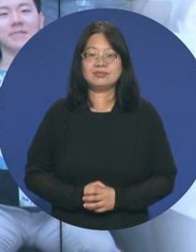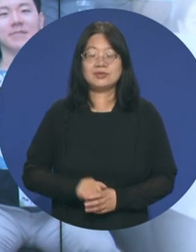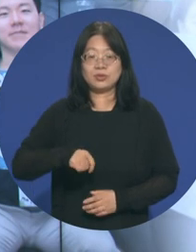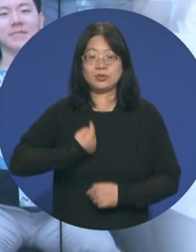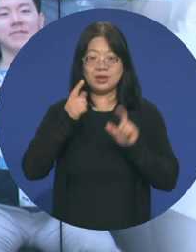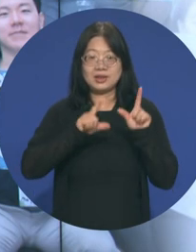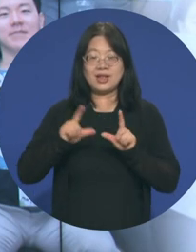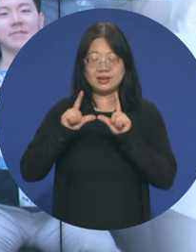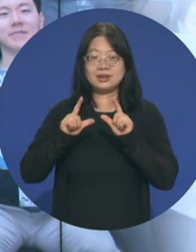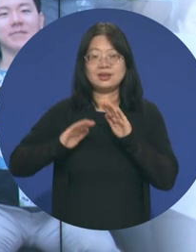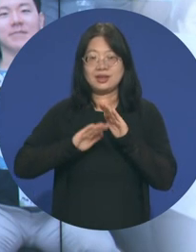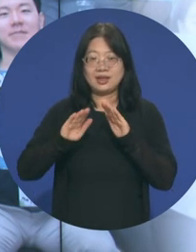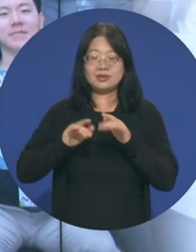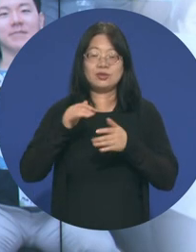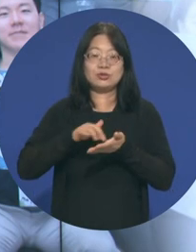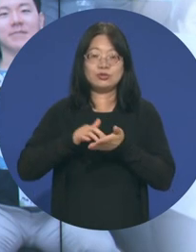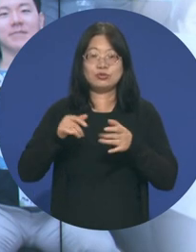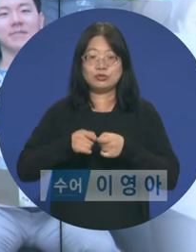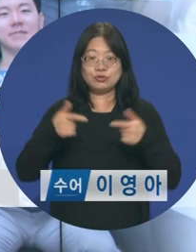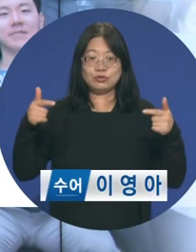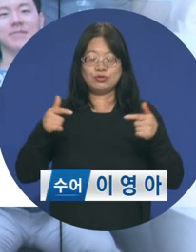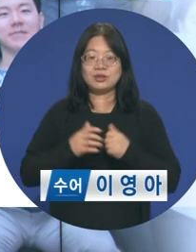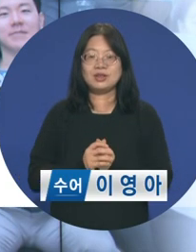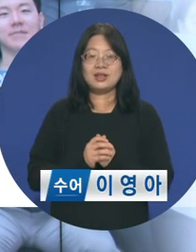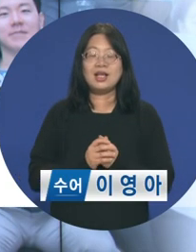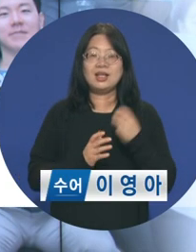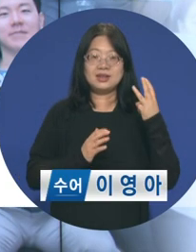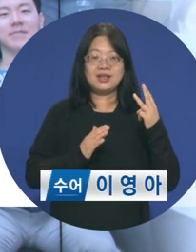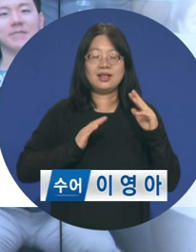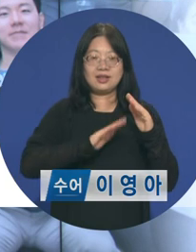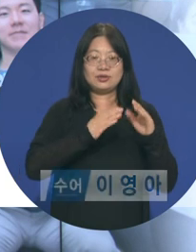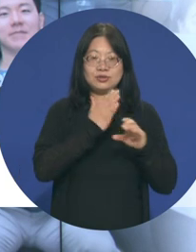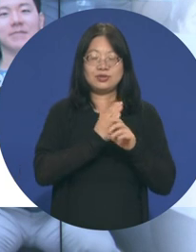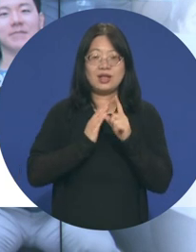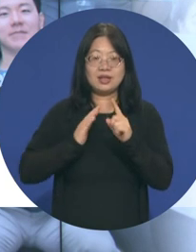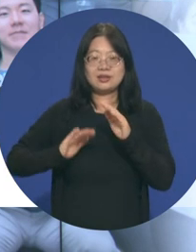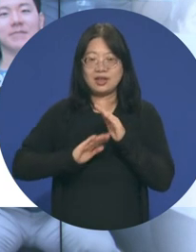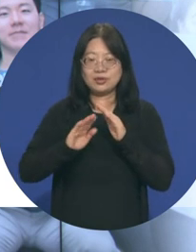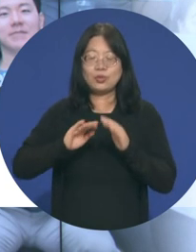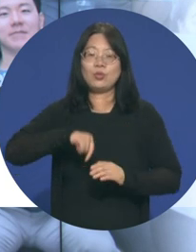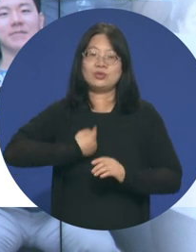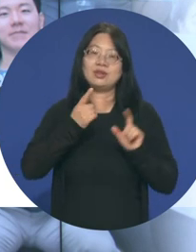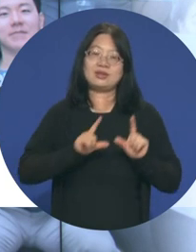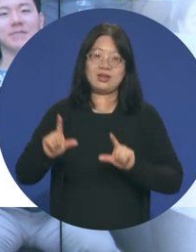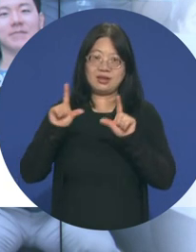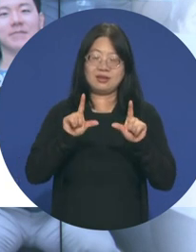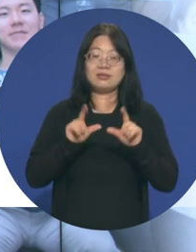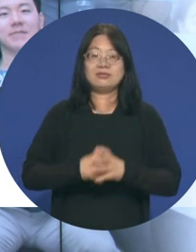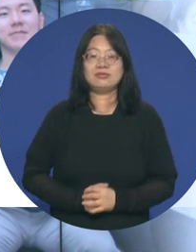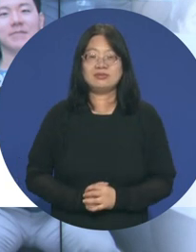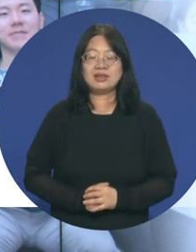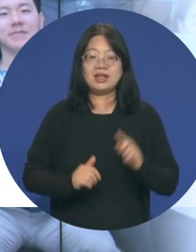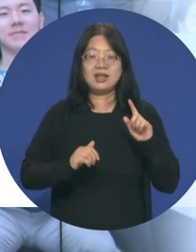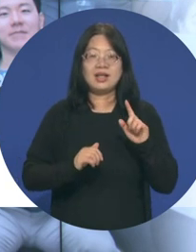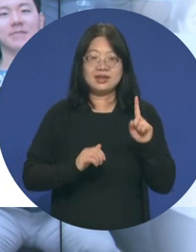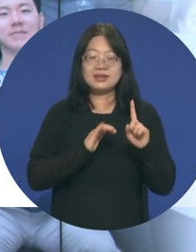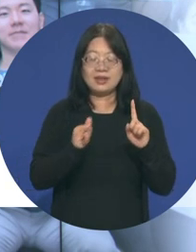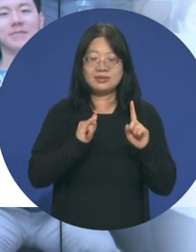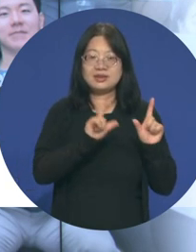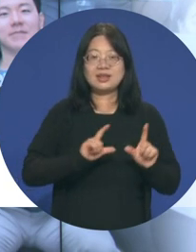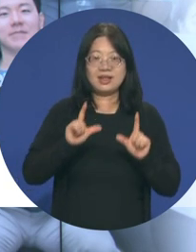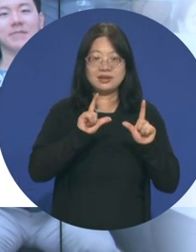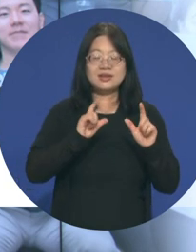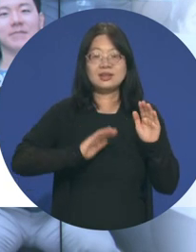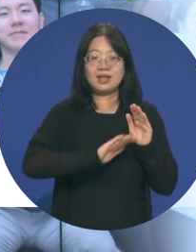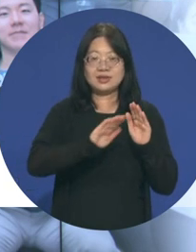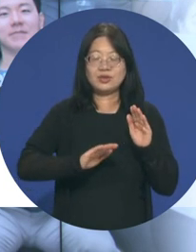혼자 사는 집이 점차 늘고 있습니다. 도내 세 집 중 한 집은 1인 가구인 것으로 나타났는데요. 1인 가구가 겪는 다양한